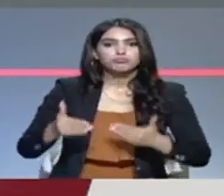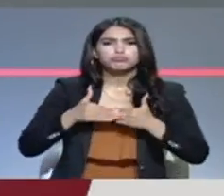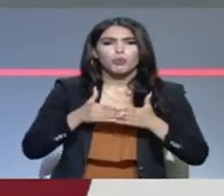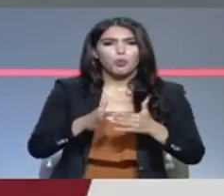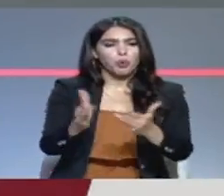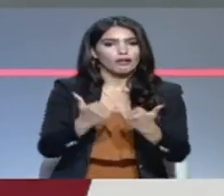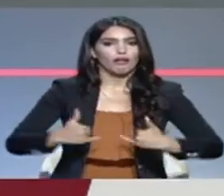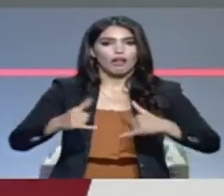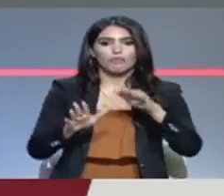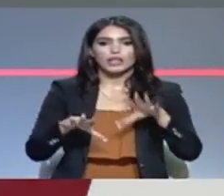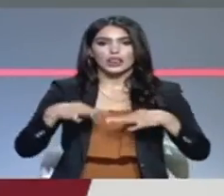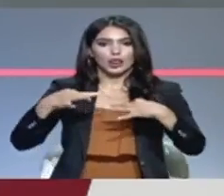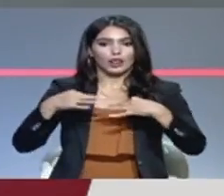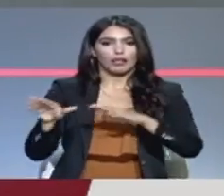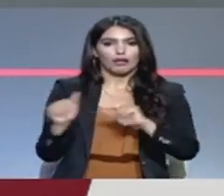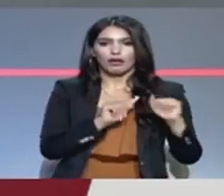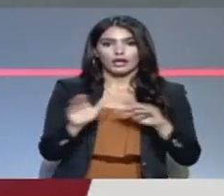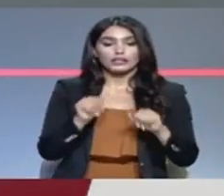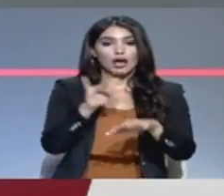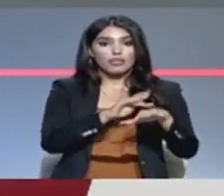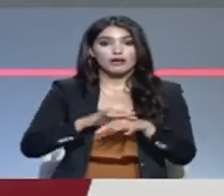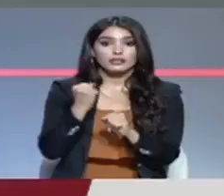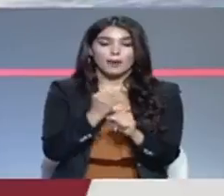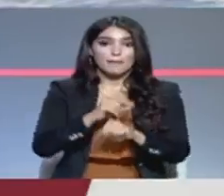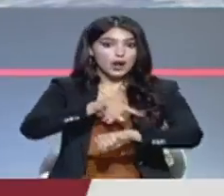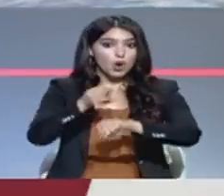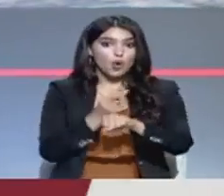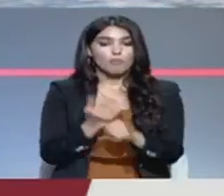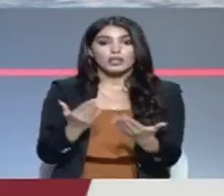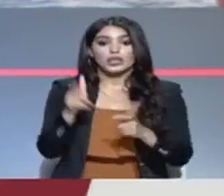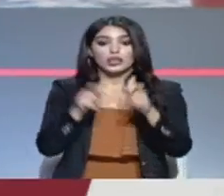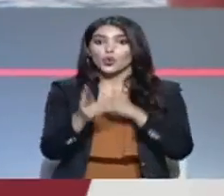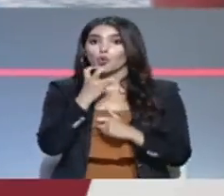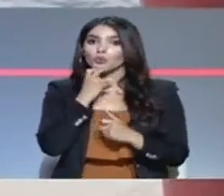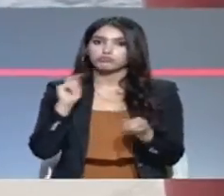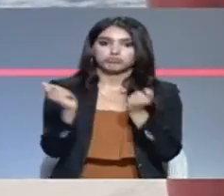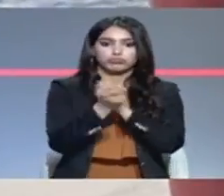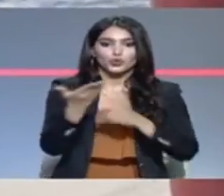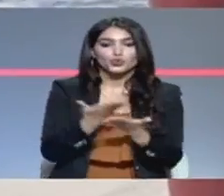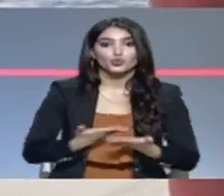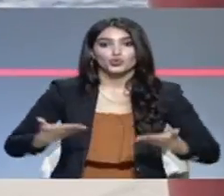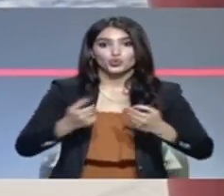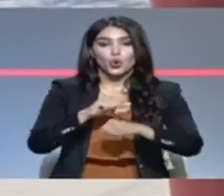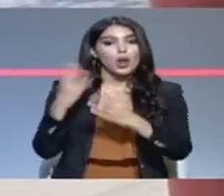البلدية والاستقالات علاوة على أنها أثرت على العمل البلدي وانتظارات المواطن لتغيير الواقع البيئي والاقتصادي